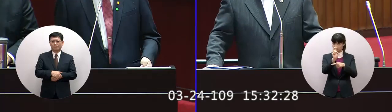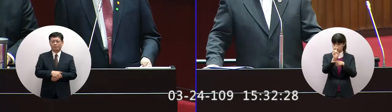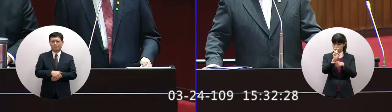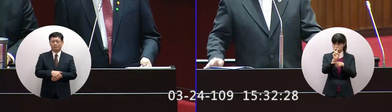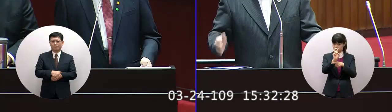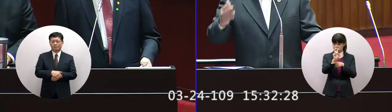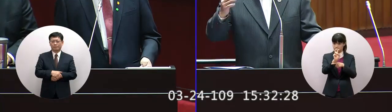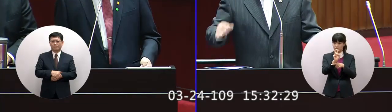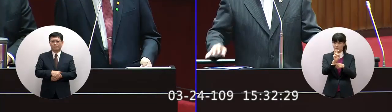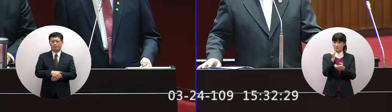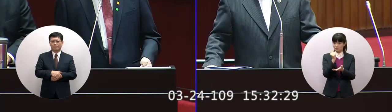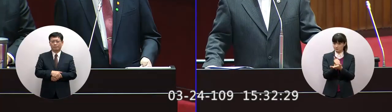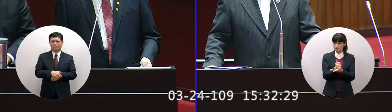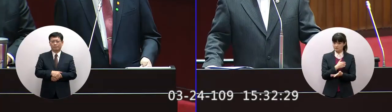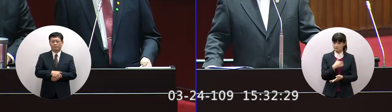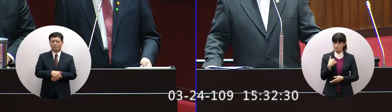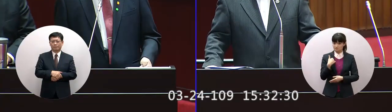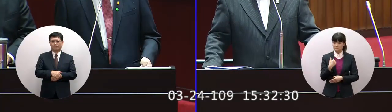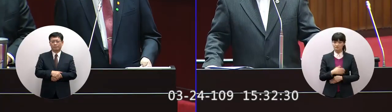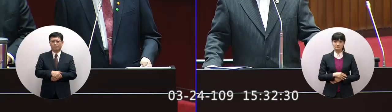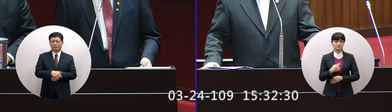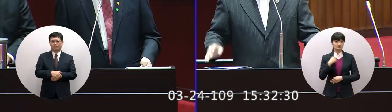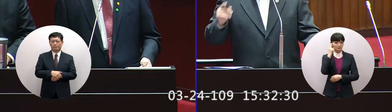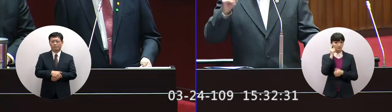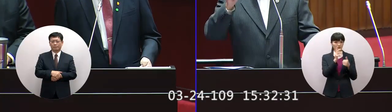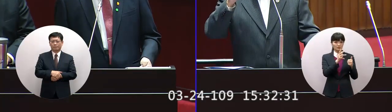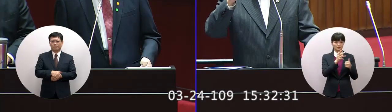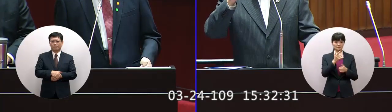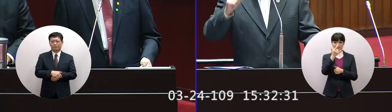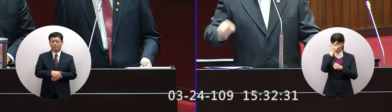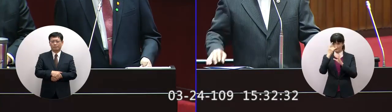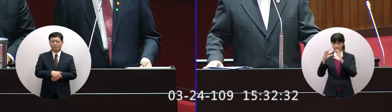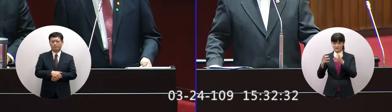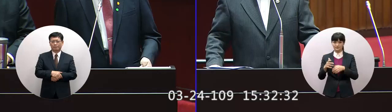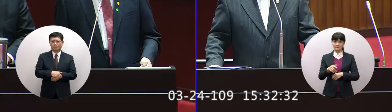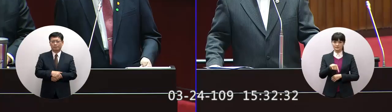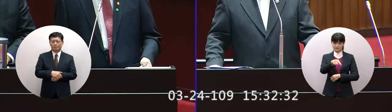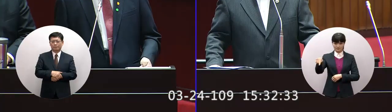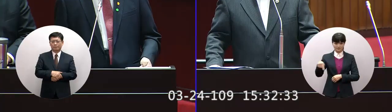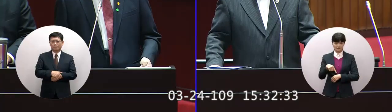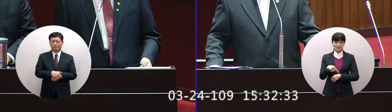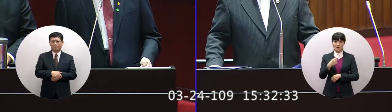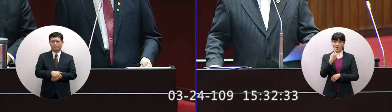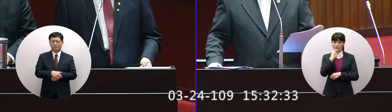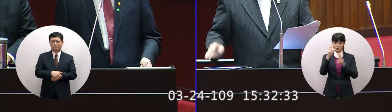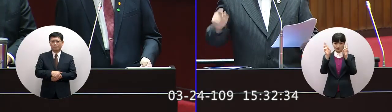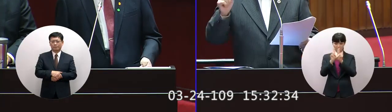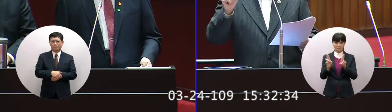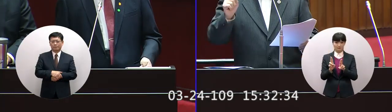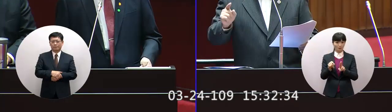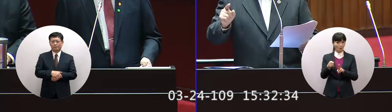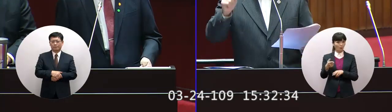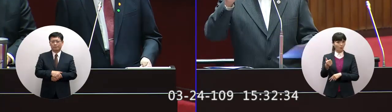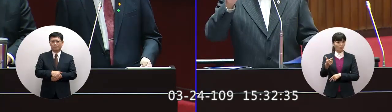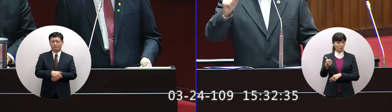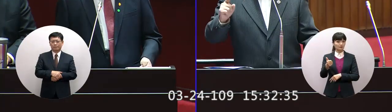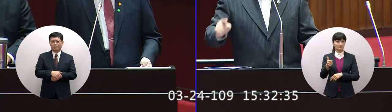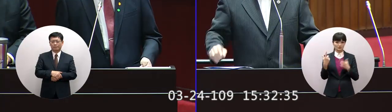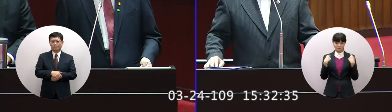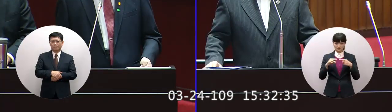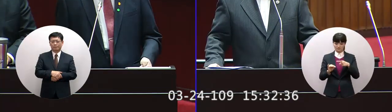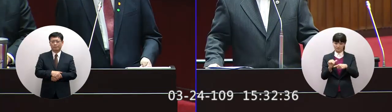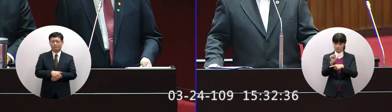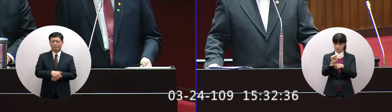请教部长或者院长啊，德国作为一个绿能的大国，它从5%提升